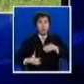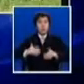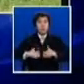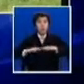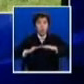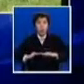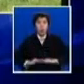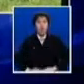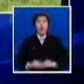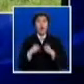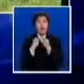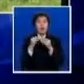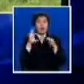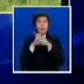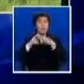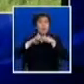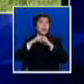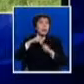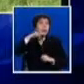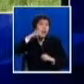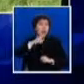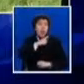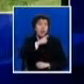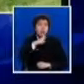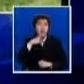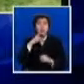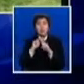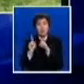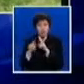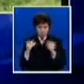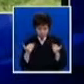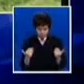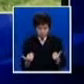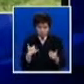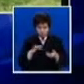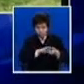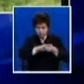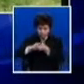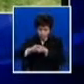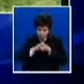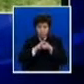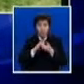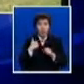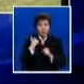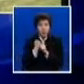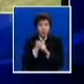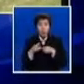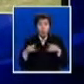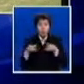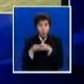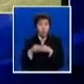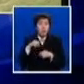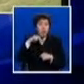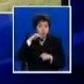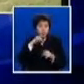ที่เกิดขึ้นจากภัยแล้งแต่ก็ต้องขอความร่วมมืออีกครั้งหนึ่งนะครับว่าเราได้ไปทำประชาคมกับกลุ่มผู้ใช้น้ำต่างๆ